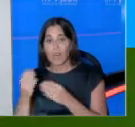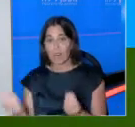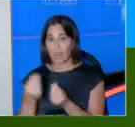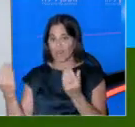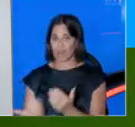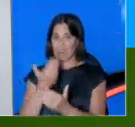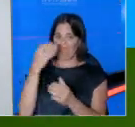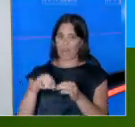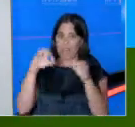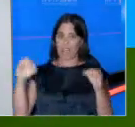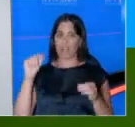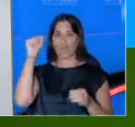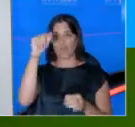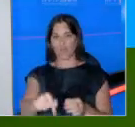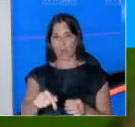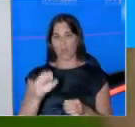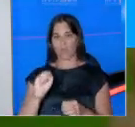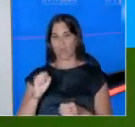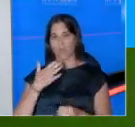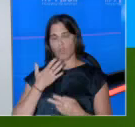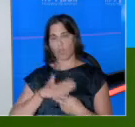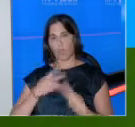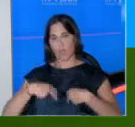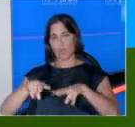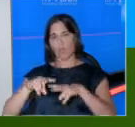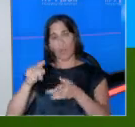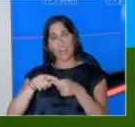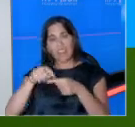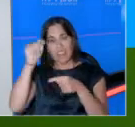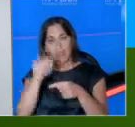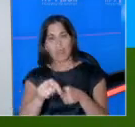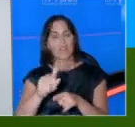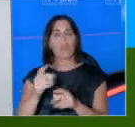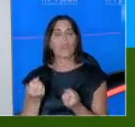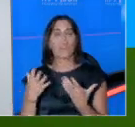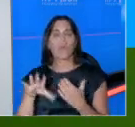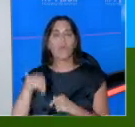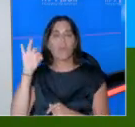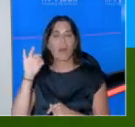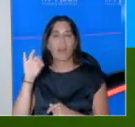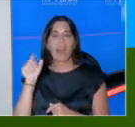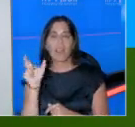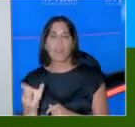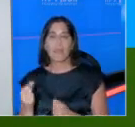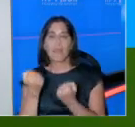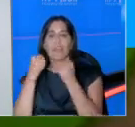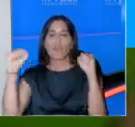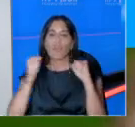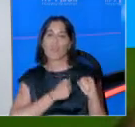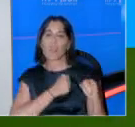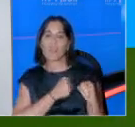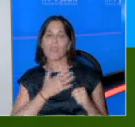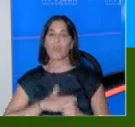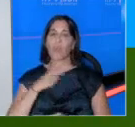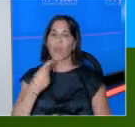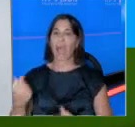עם הקמפיין הזה, לשם סמוטריץ' חוזר, הוא רוצה לסמל לו טריטוריה, לא סתם הוא בחר במילים הציונות הדתית, הוא בעצם רוצה לומר,